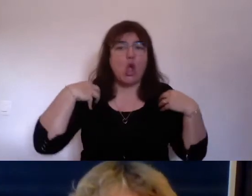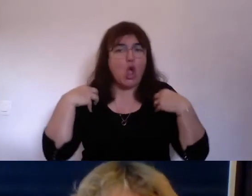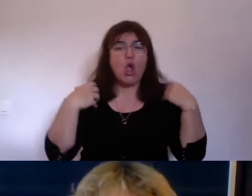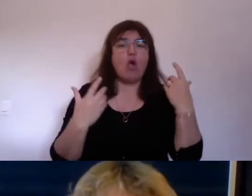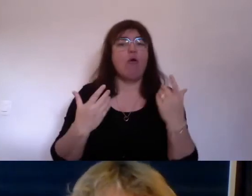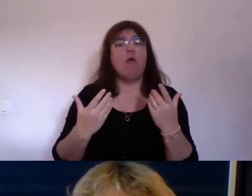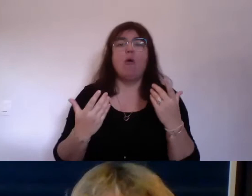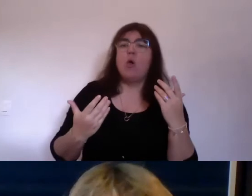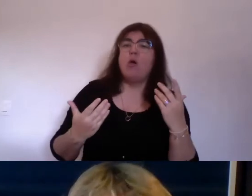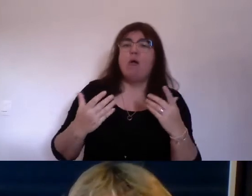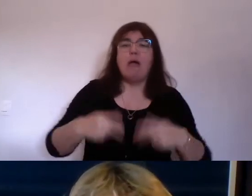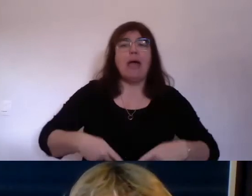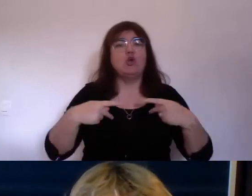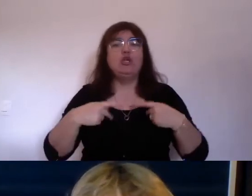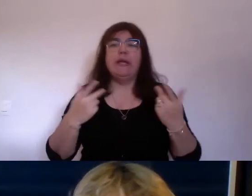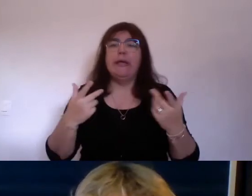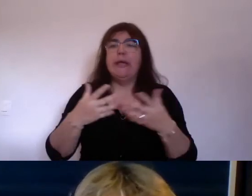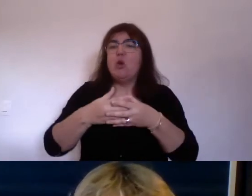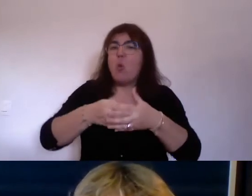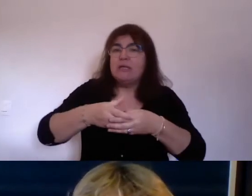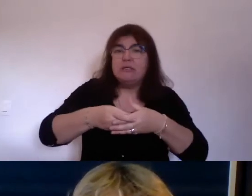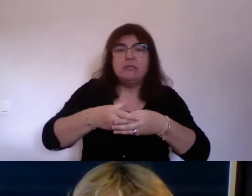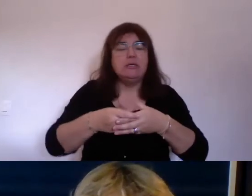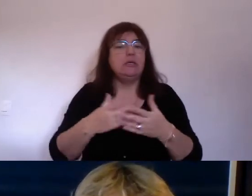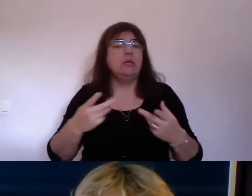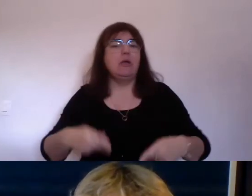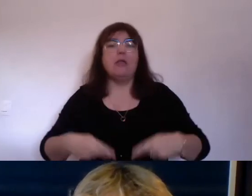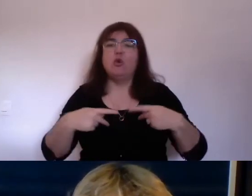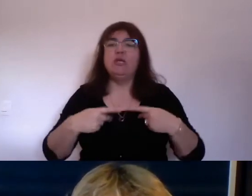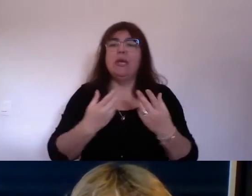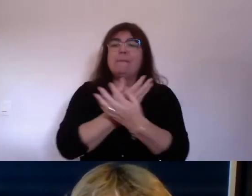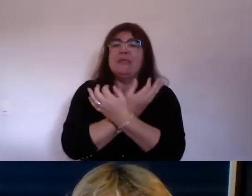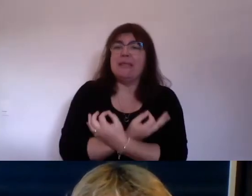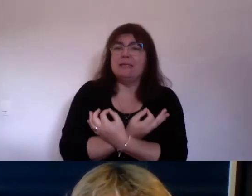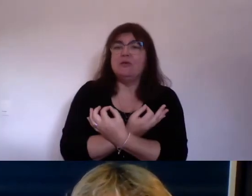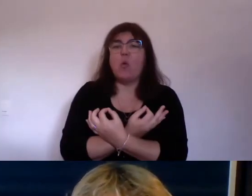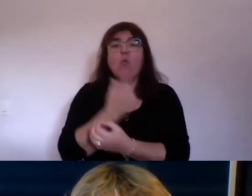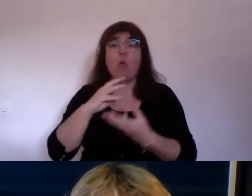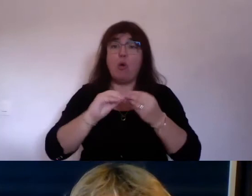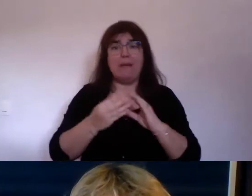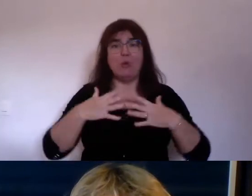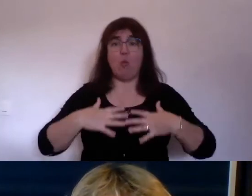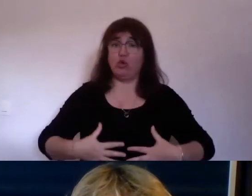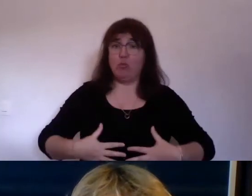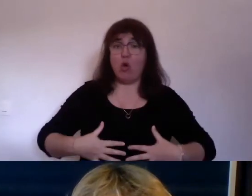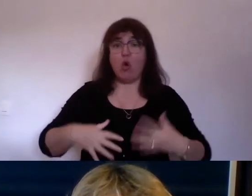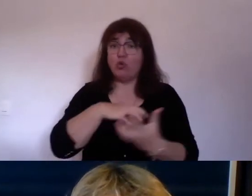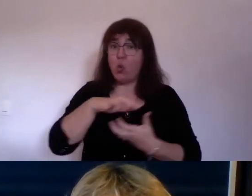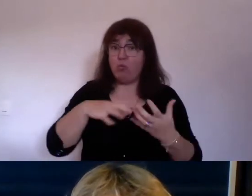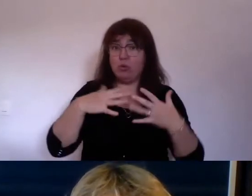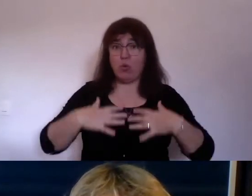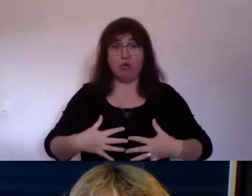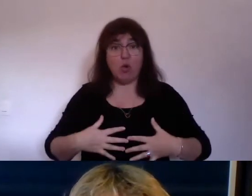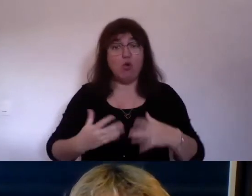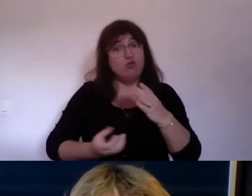presse, des ateliers ludiques, des ateliers méditation aussi pour calmer les troubles du comportement. Et tous les jours, un nouveau programme avec des nouvelles activités,